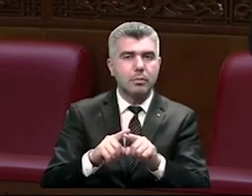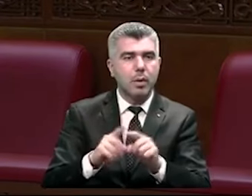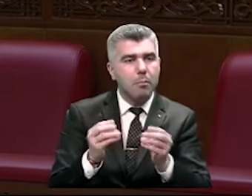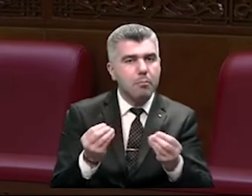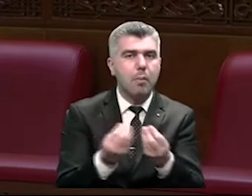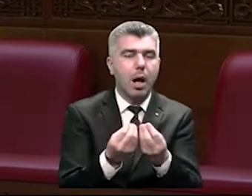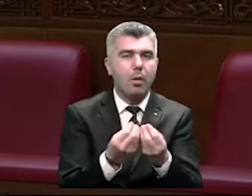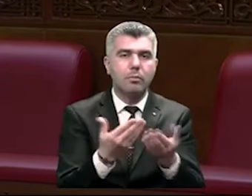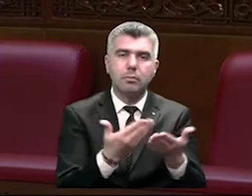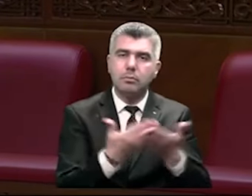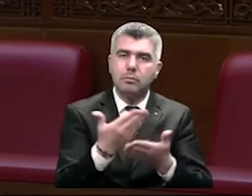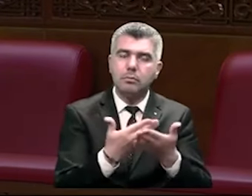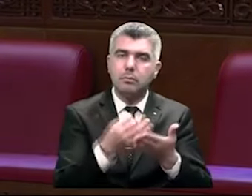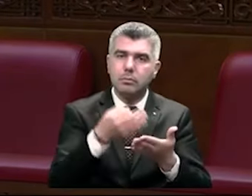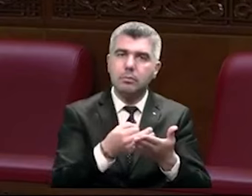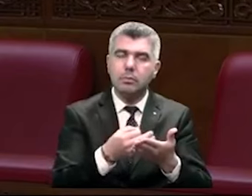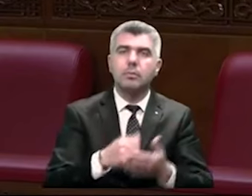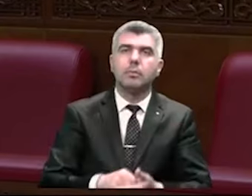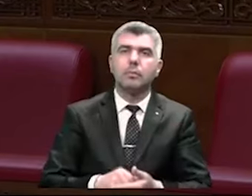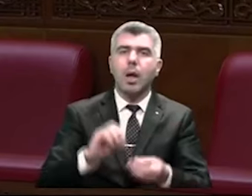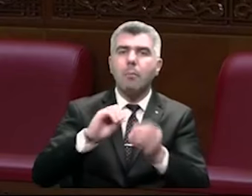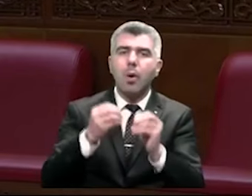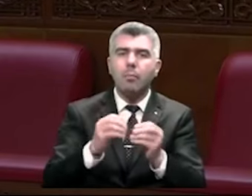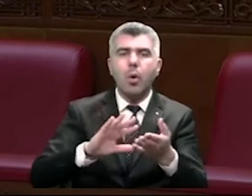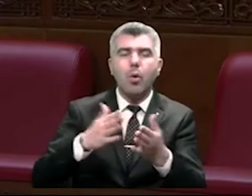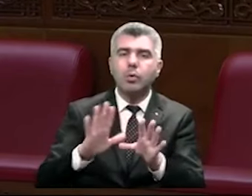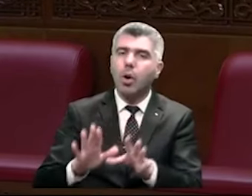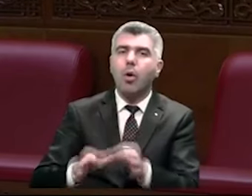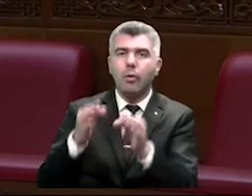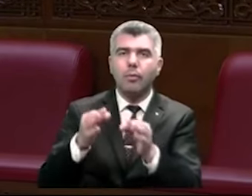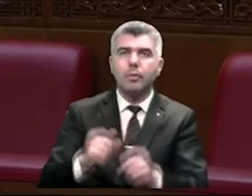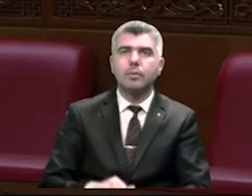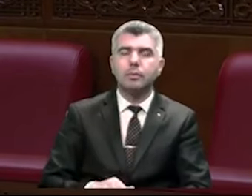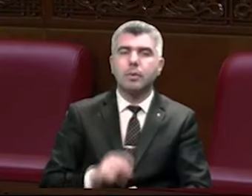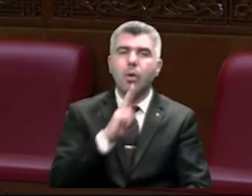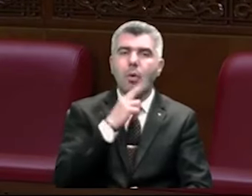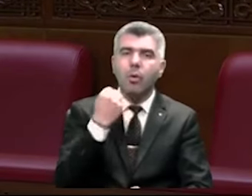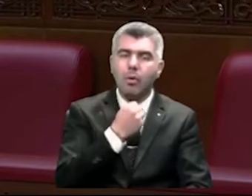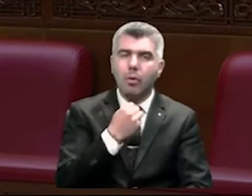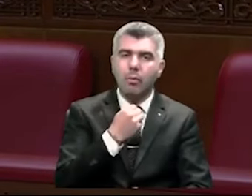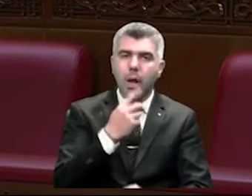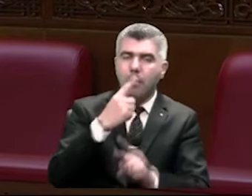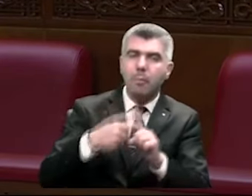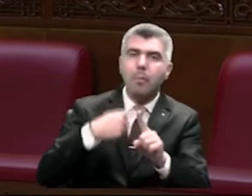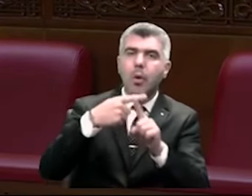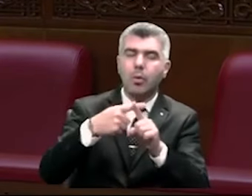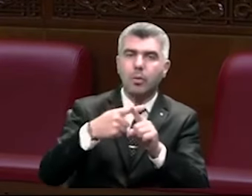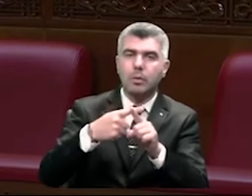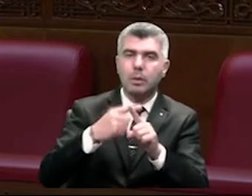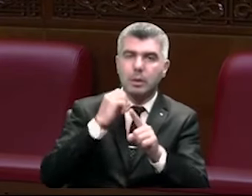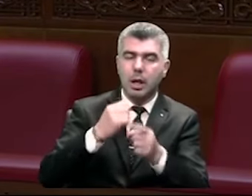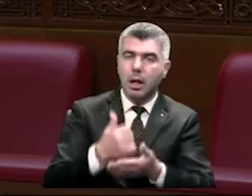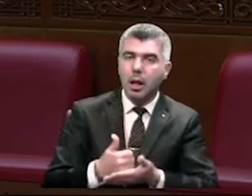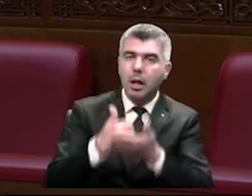بغيناش كلشي يتحل ش المشاكل اللي كاينه كلها تحل هذ الحكومه اطت اكثر من اللي كيطلب